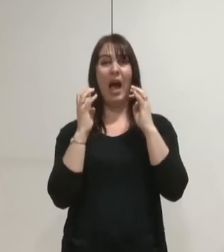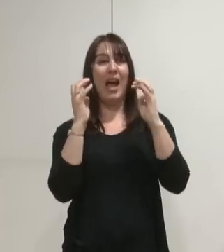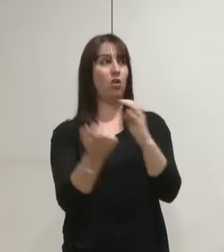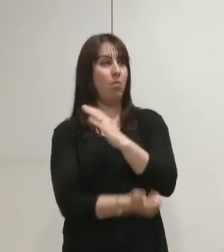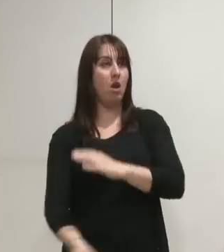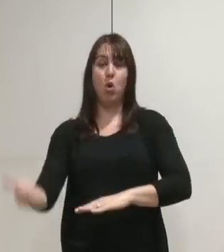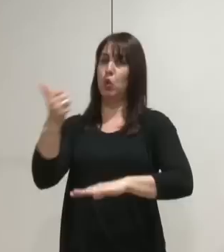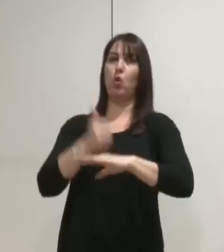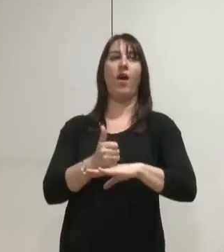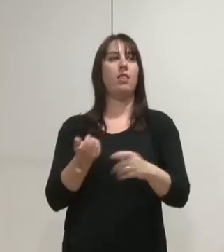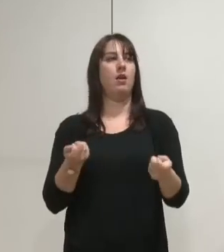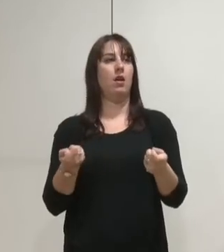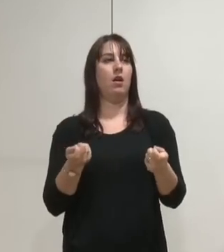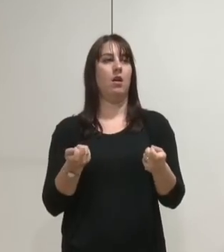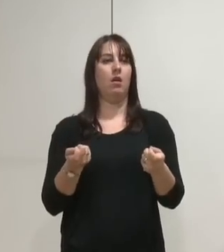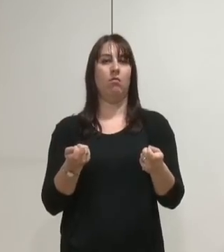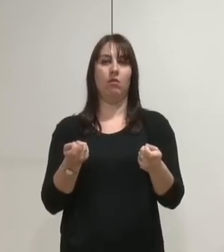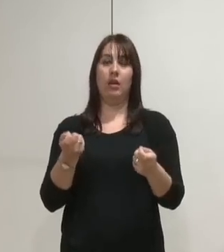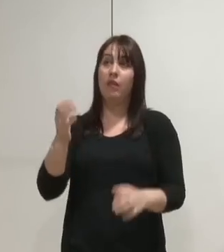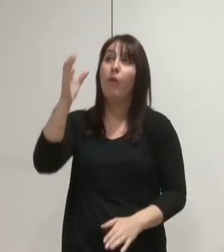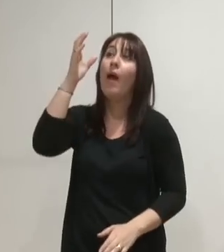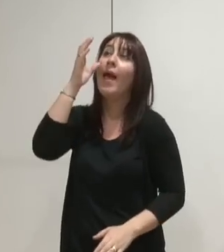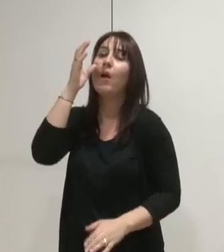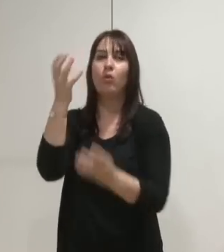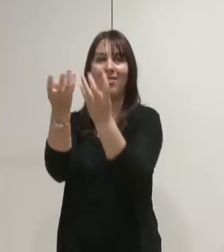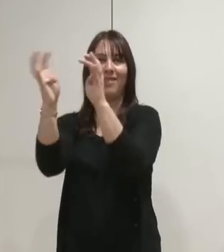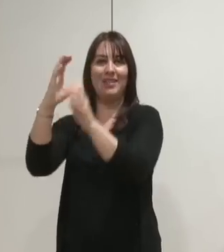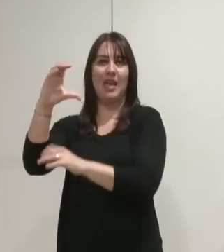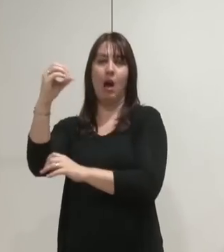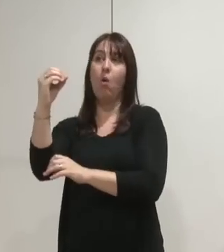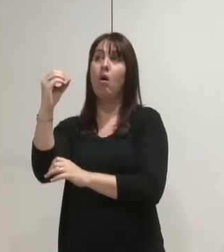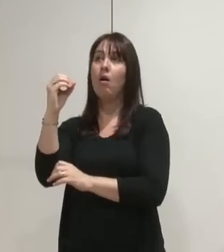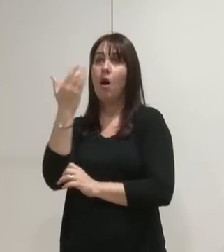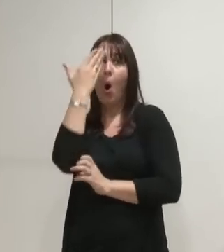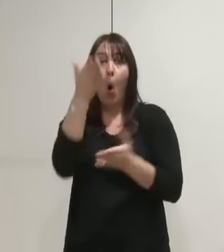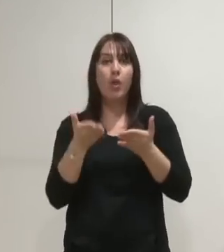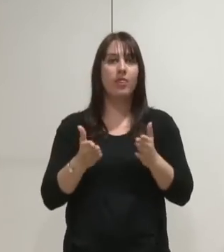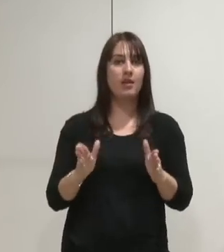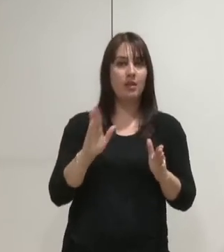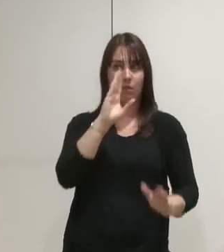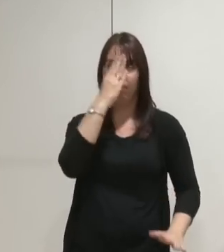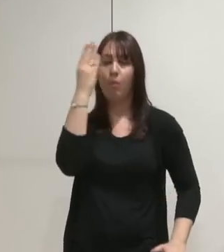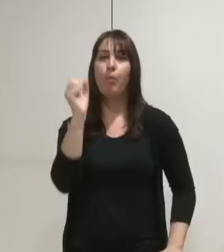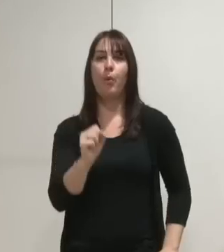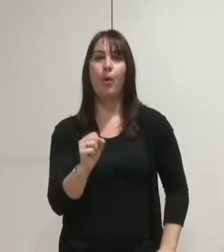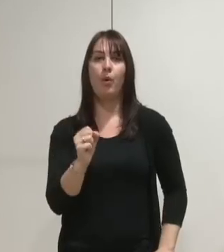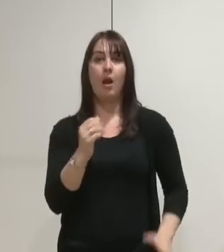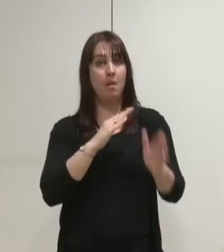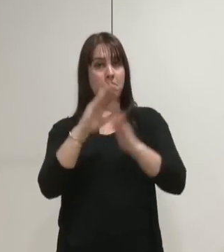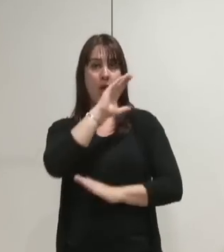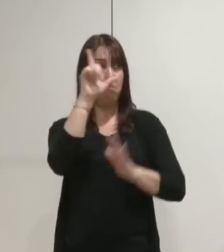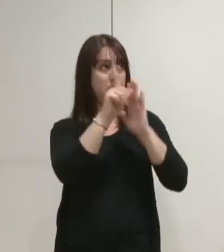souveraine en entendant l'avis de la CAO puisse prendre une autre décision sans remettre en cause justement ni la